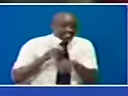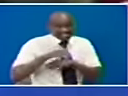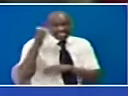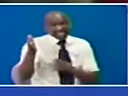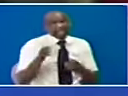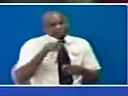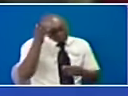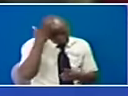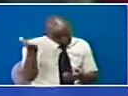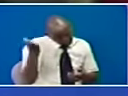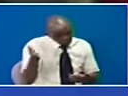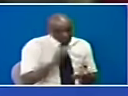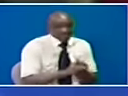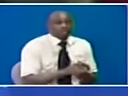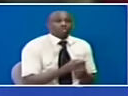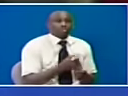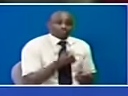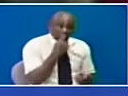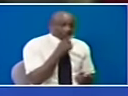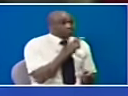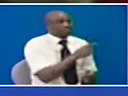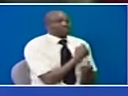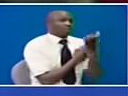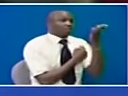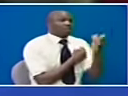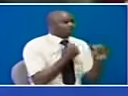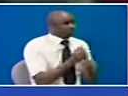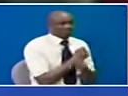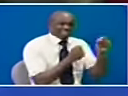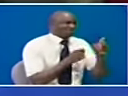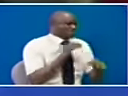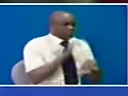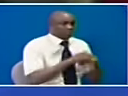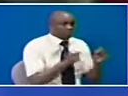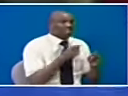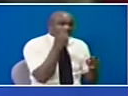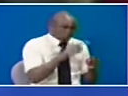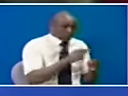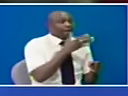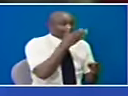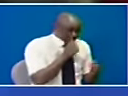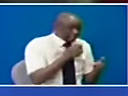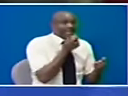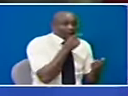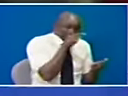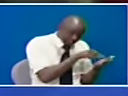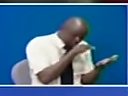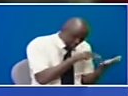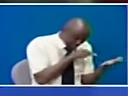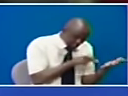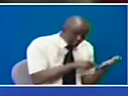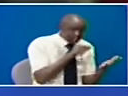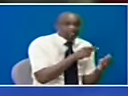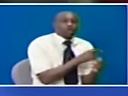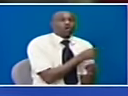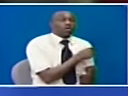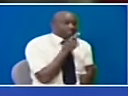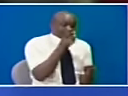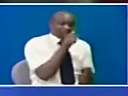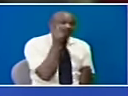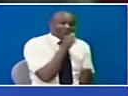hali unaambiwa madawa yale ambayo yako pengine kwa hospitali hiyo hawakuandikii yale ambayo yako, wanakuambia kwenda tafuta hii na wanakuandikia hata ile chemist ambayo unaenda. Kwa